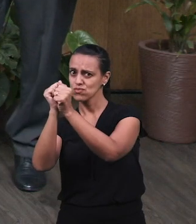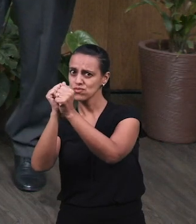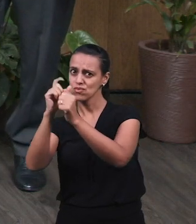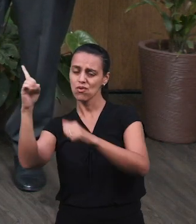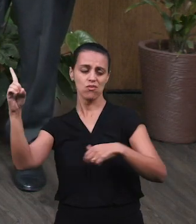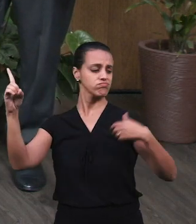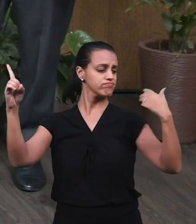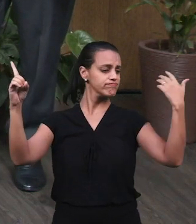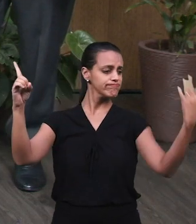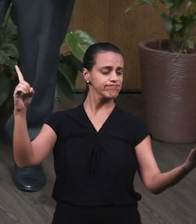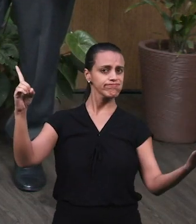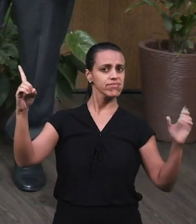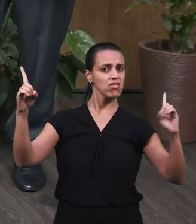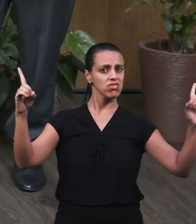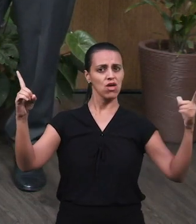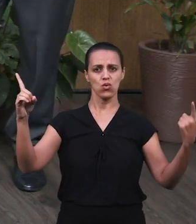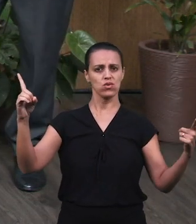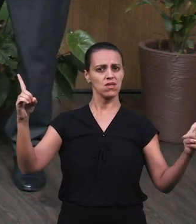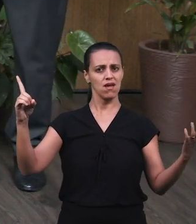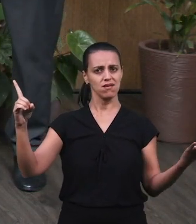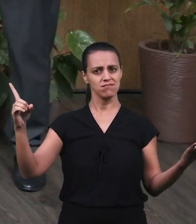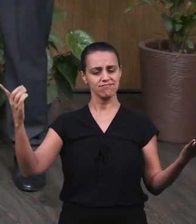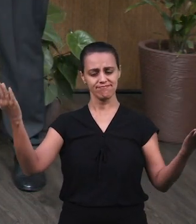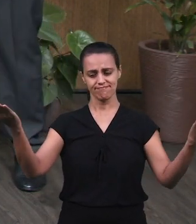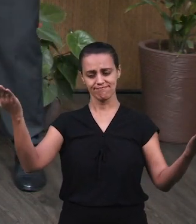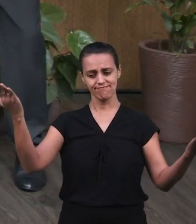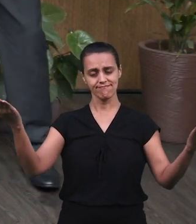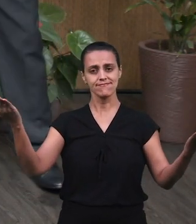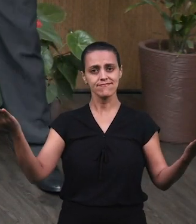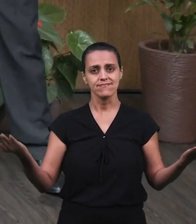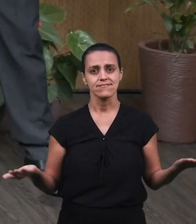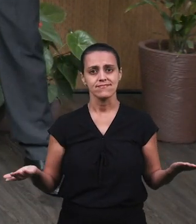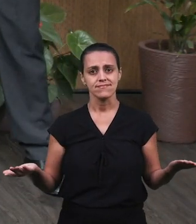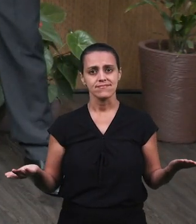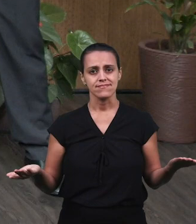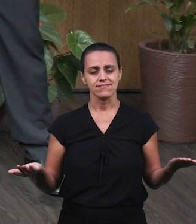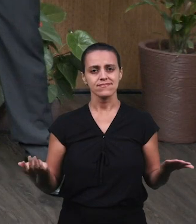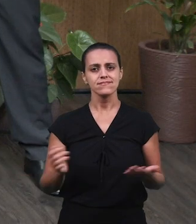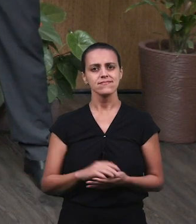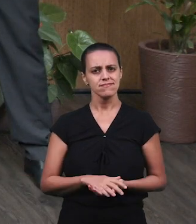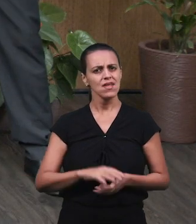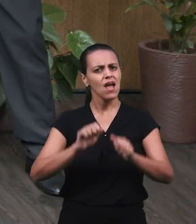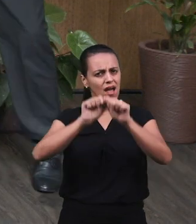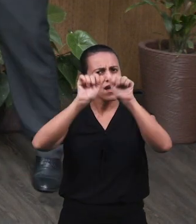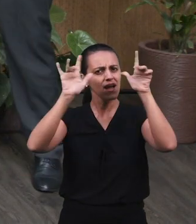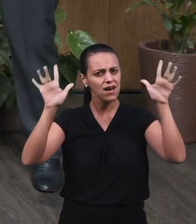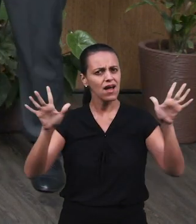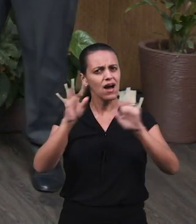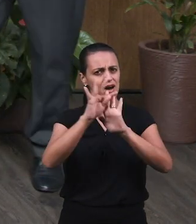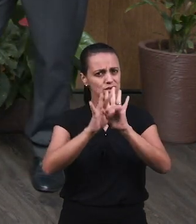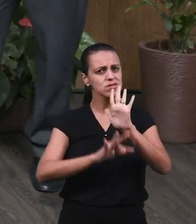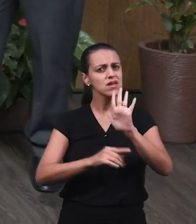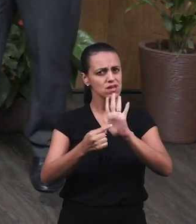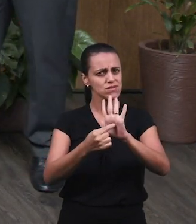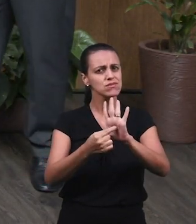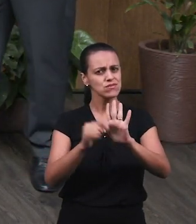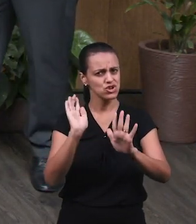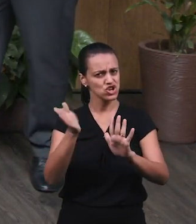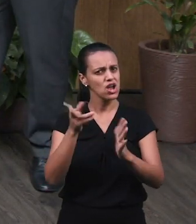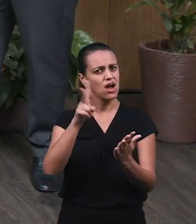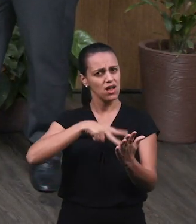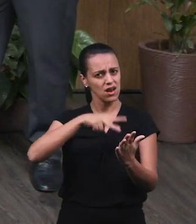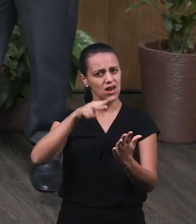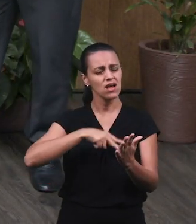Dieu. Comme on voit très clairement le texte que nous lisons, nous avons lu au début, Jean, chapitre